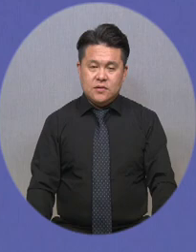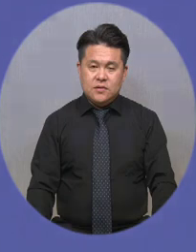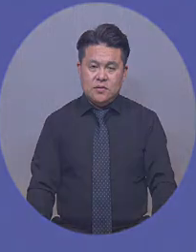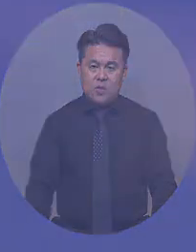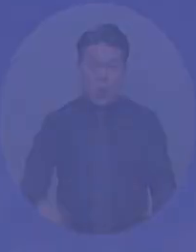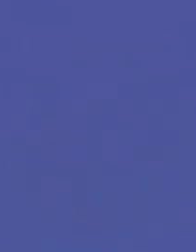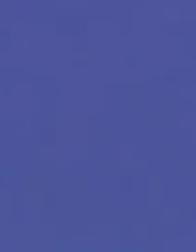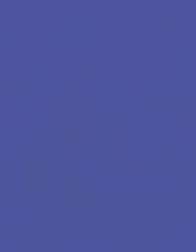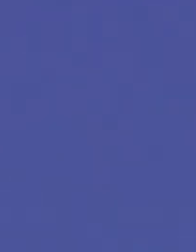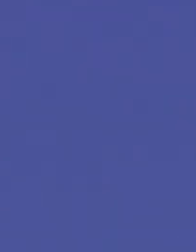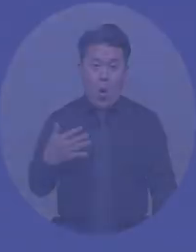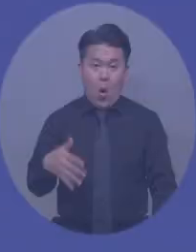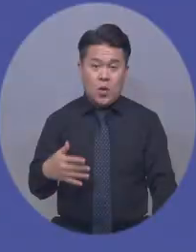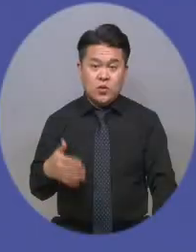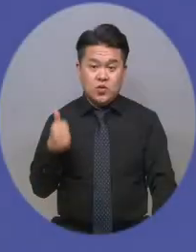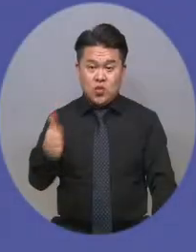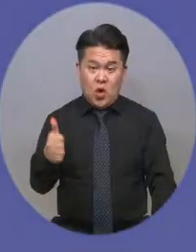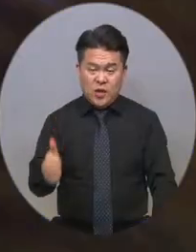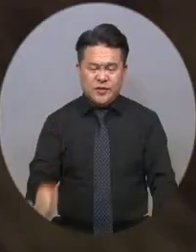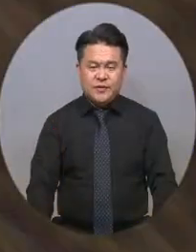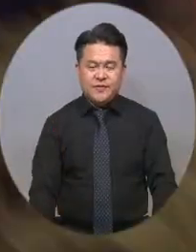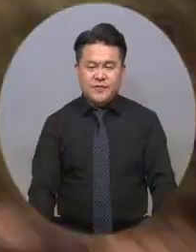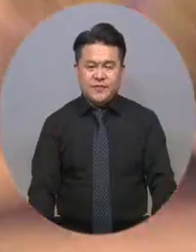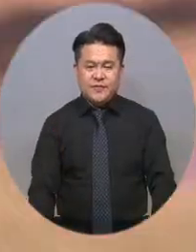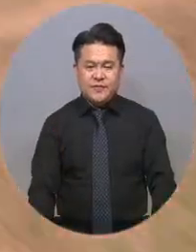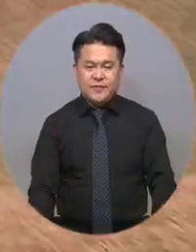오, 굿샷. 좋다.